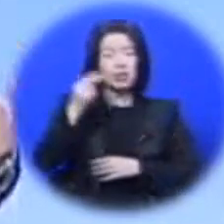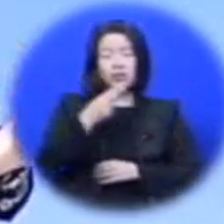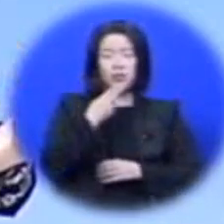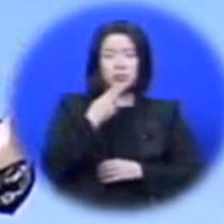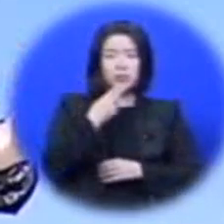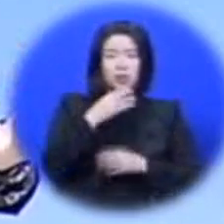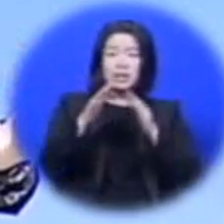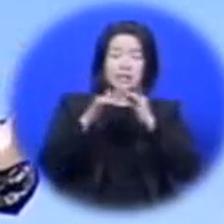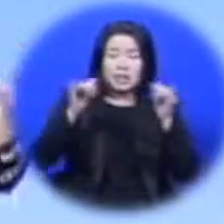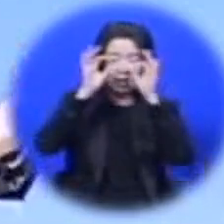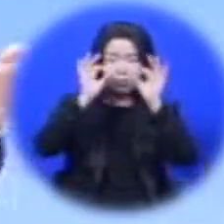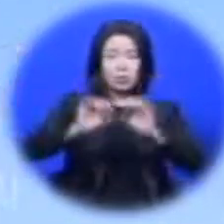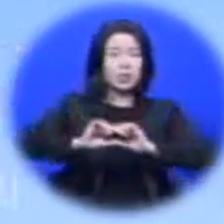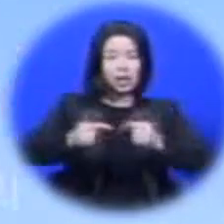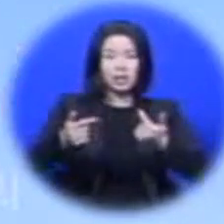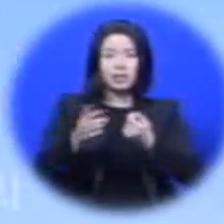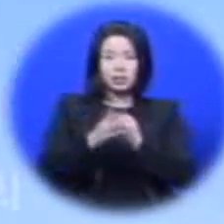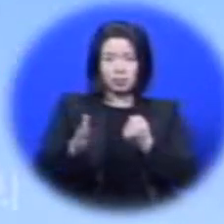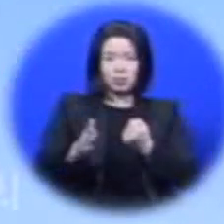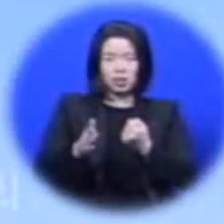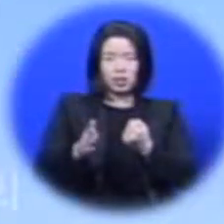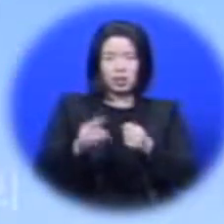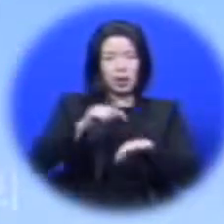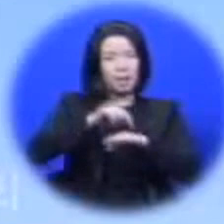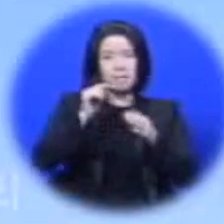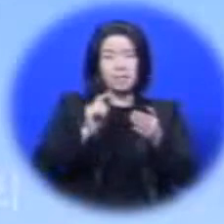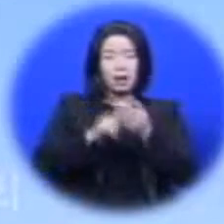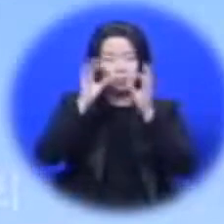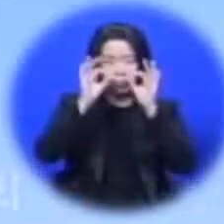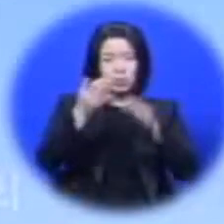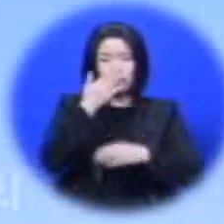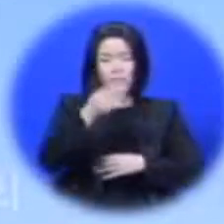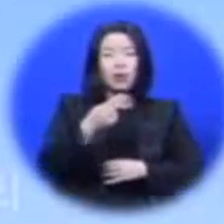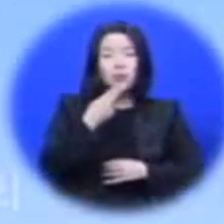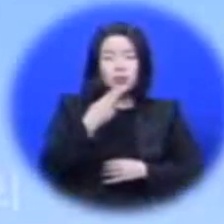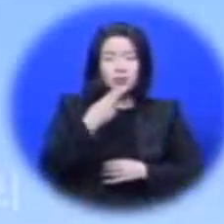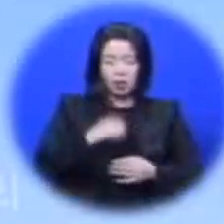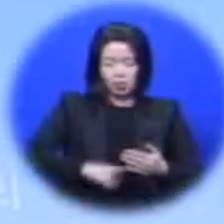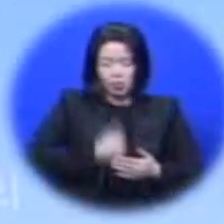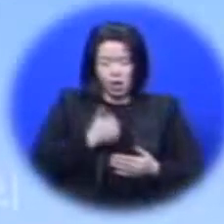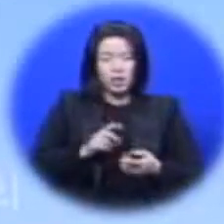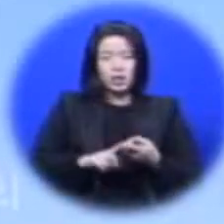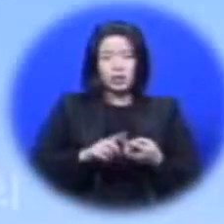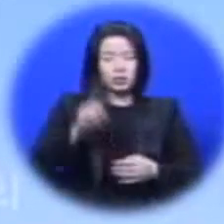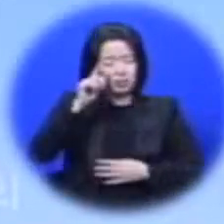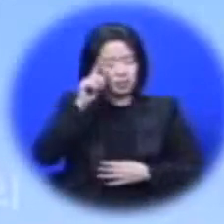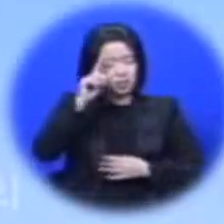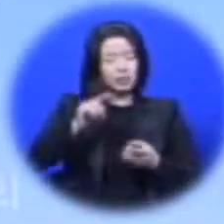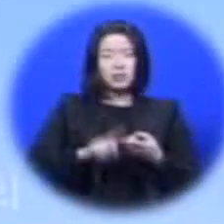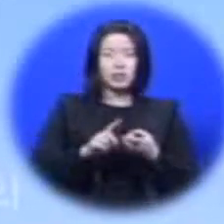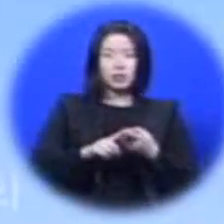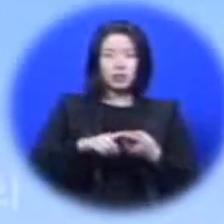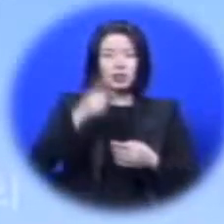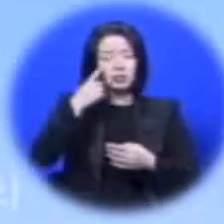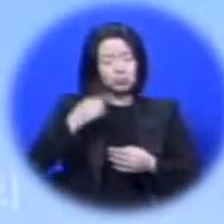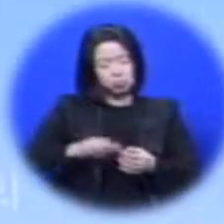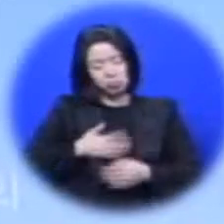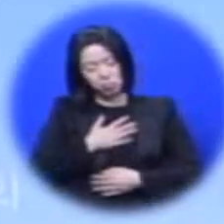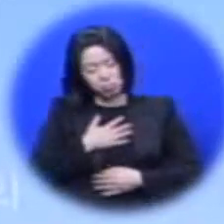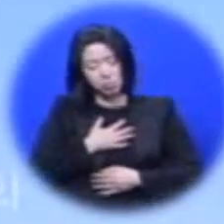사람들이 안 보니까 마음은. 그러니 마음은 그저 화나는 대로, 짜증나는 대로, 슬픈 대로,